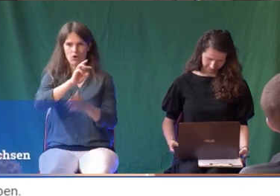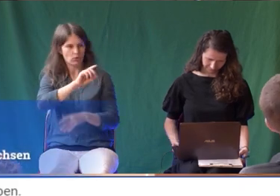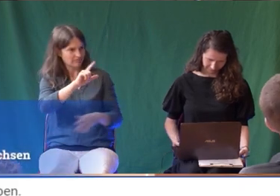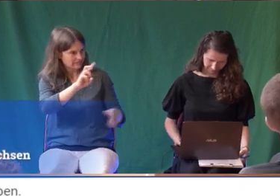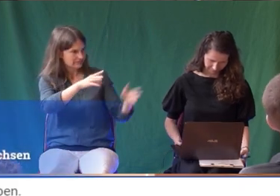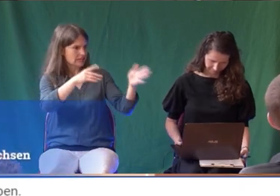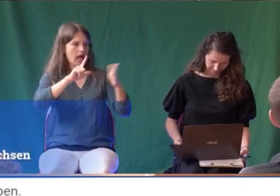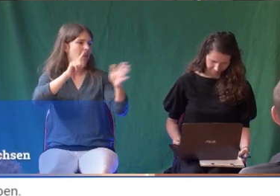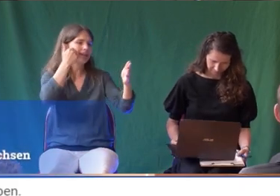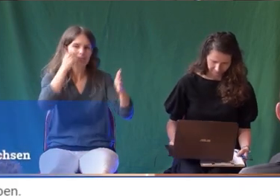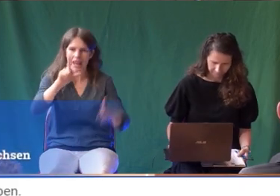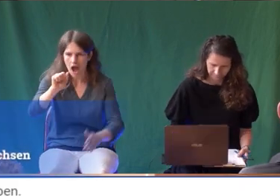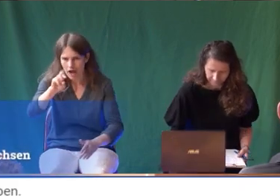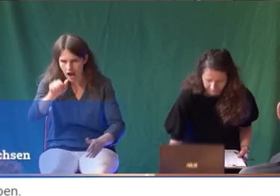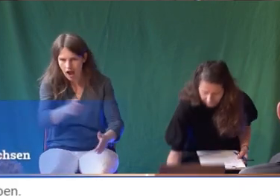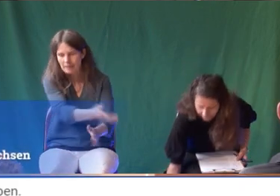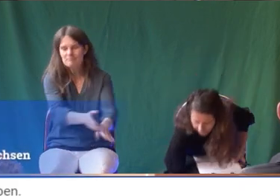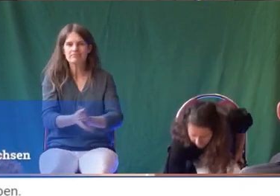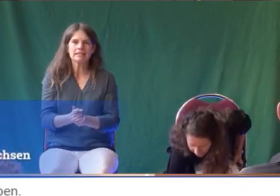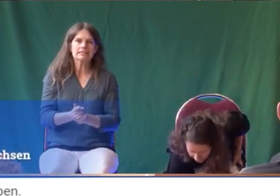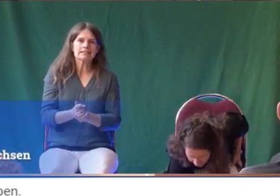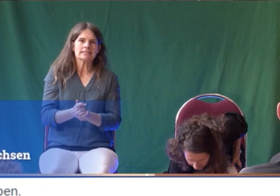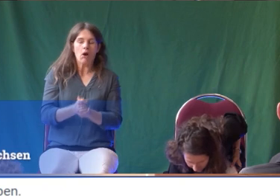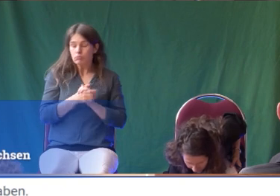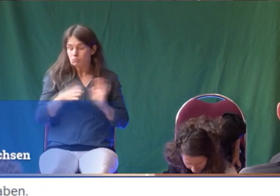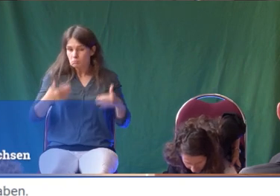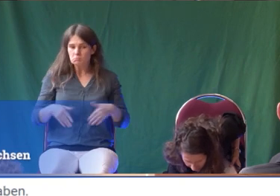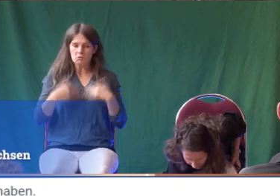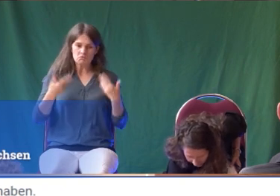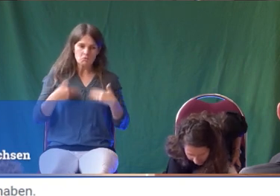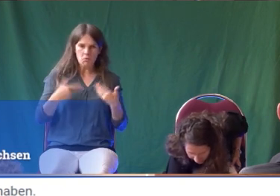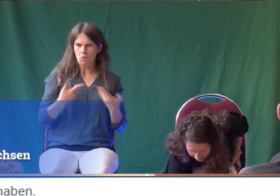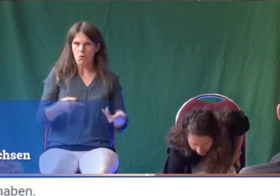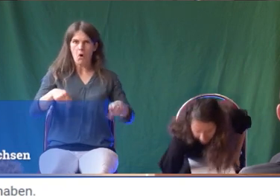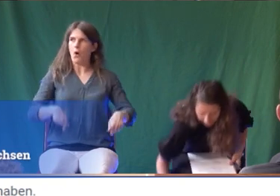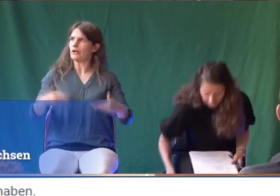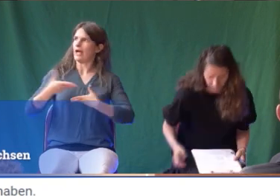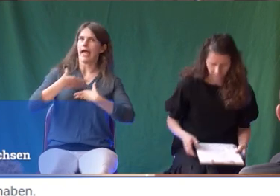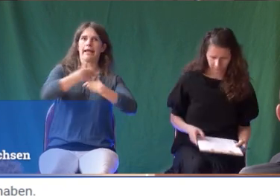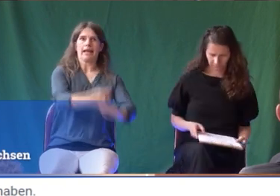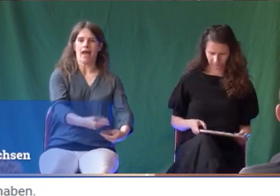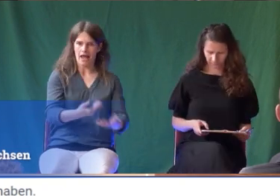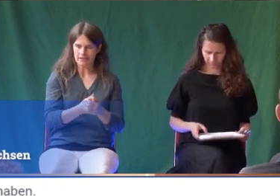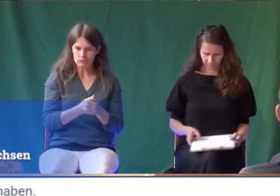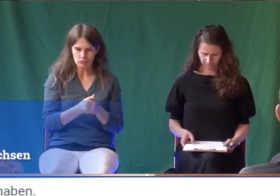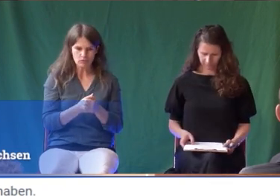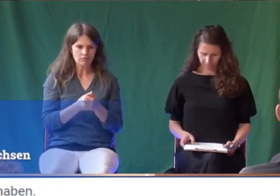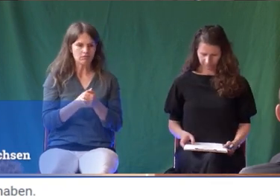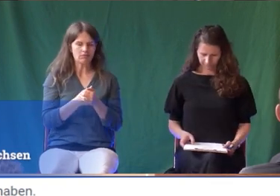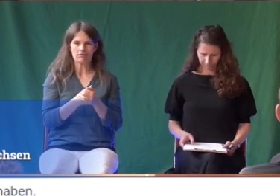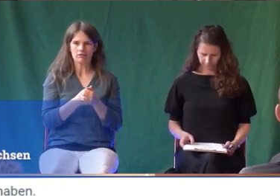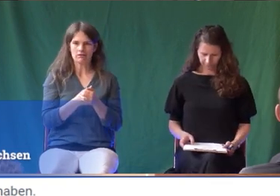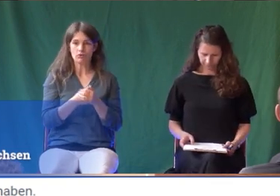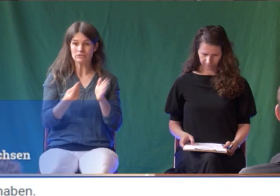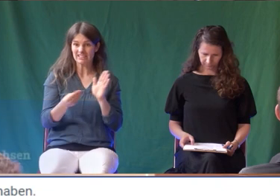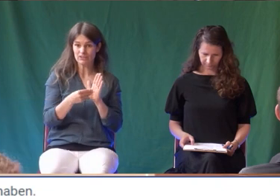Lara zunächst freue ich mich ganz sehr dass die Einladung zu dem heutigen Fachtag in Label